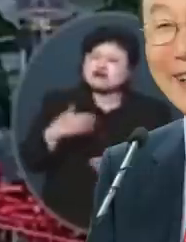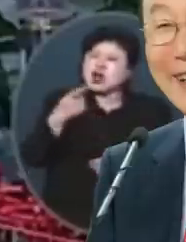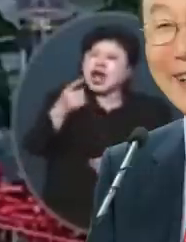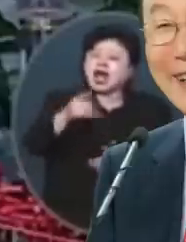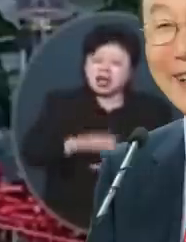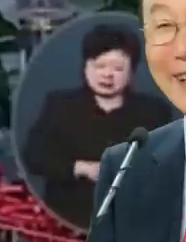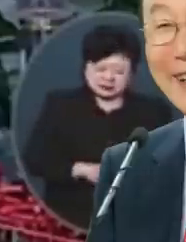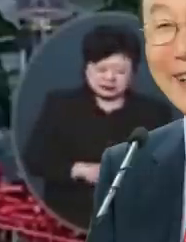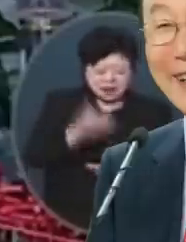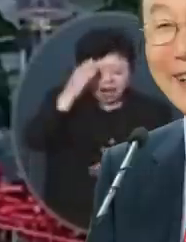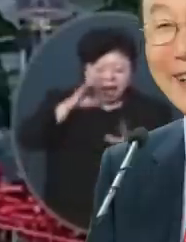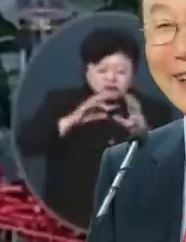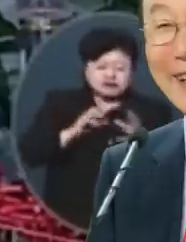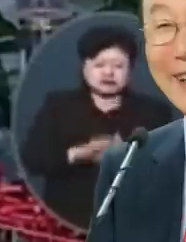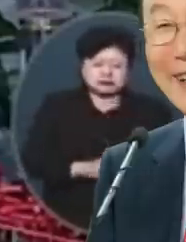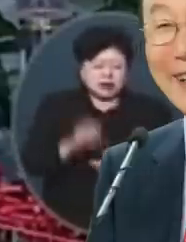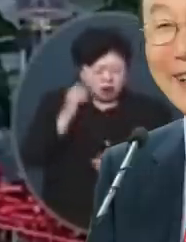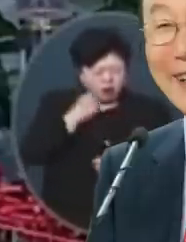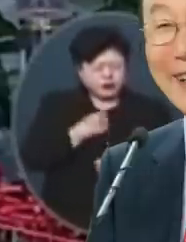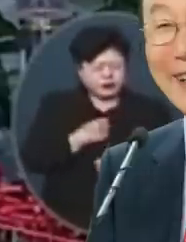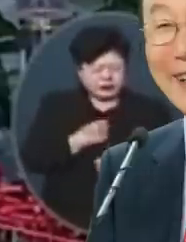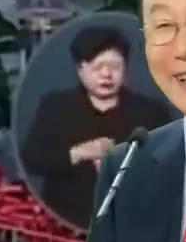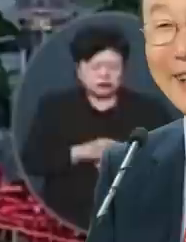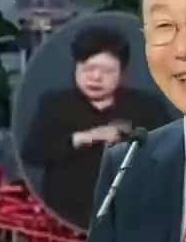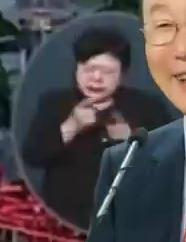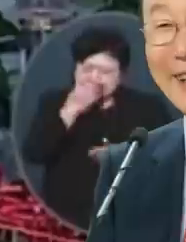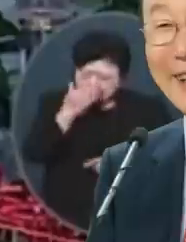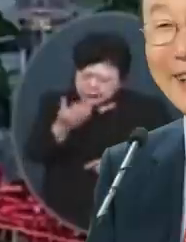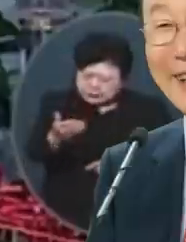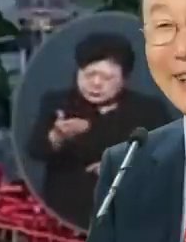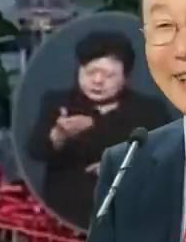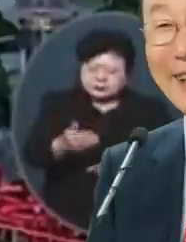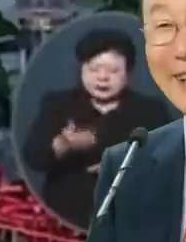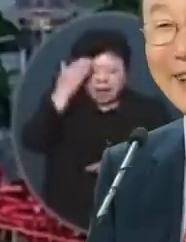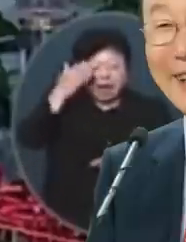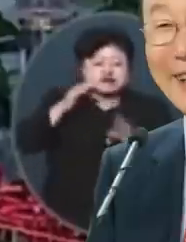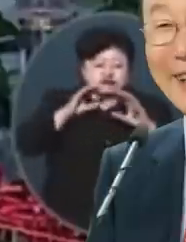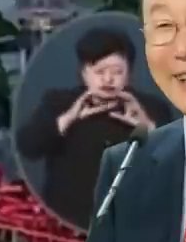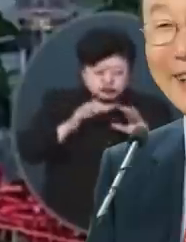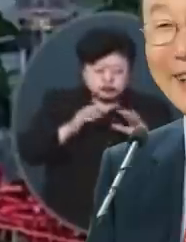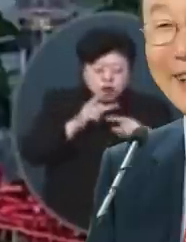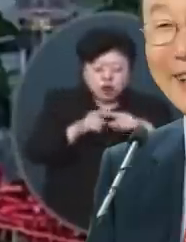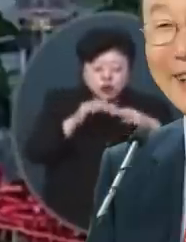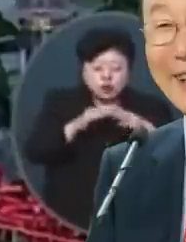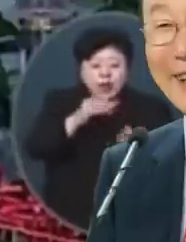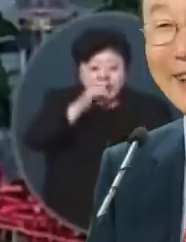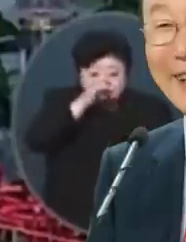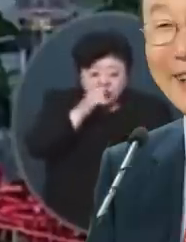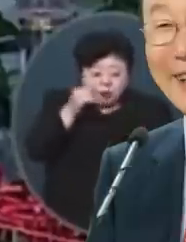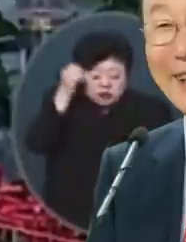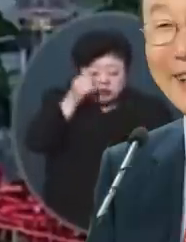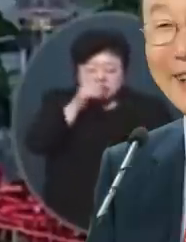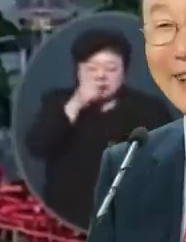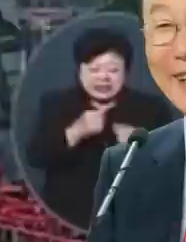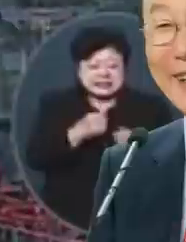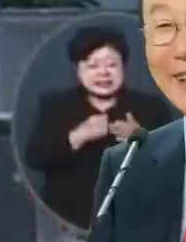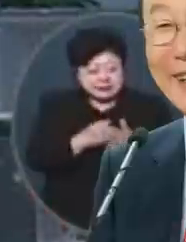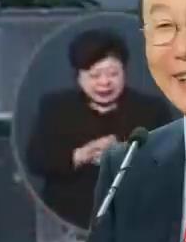모릅니다, 한국은 이보다 더 어려울 때도 살아났습니다, 한국에 교회가 있고 성령이